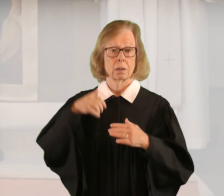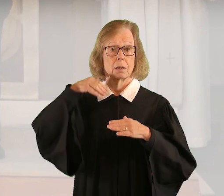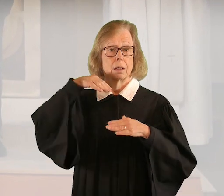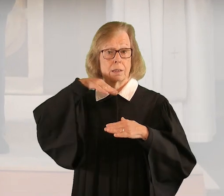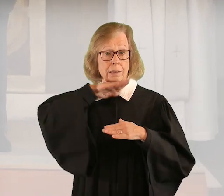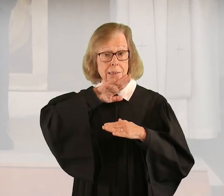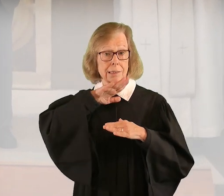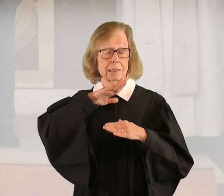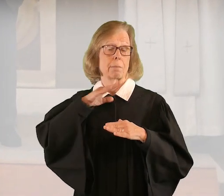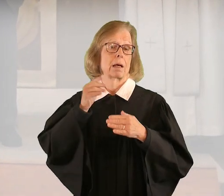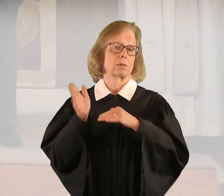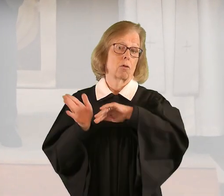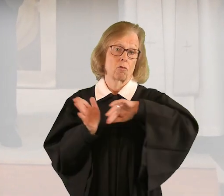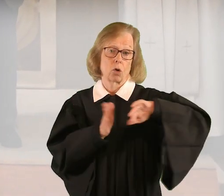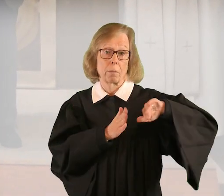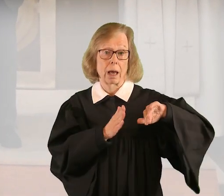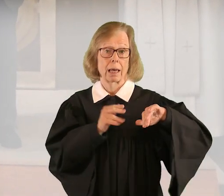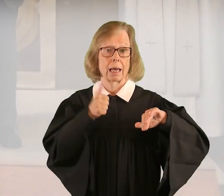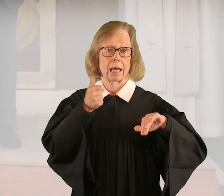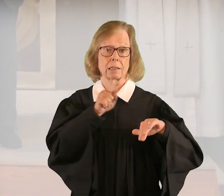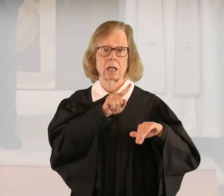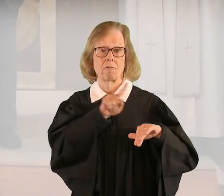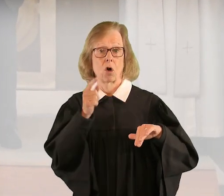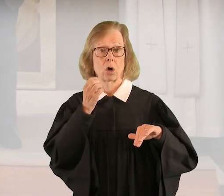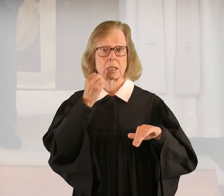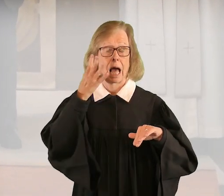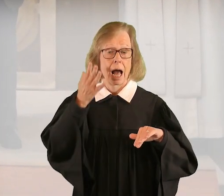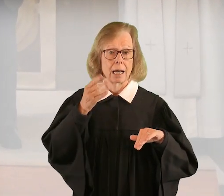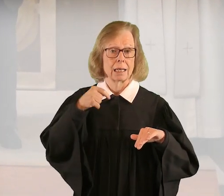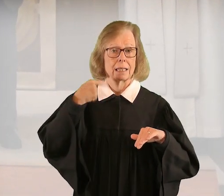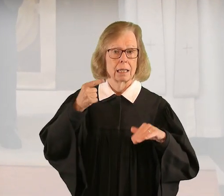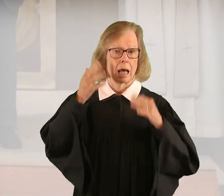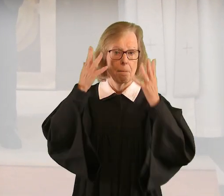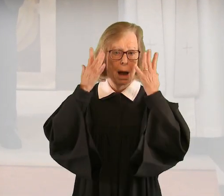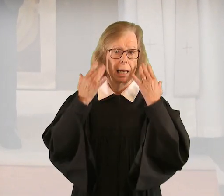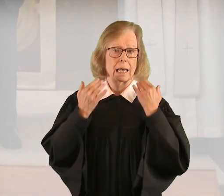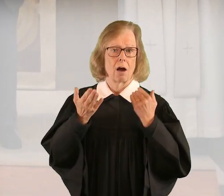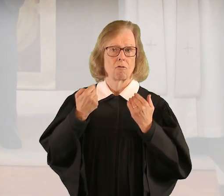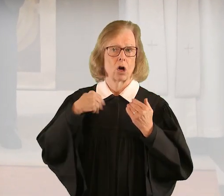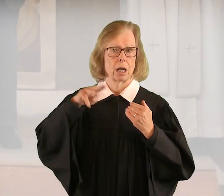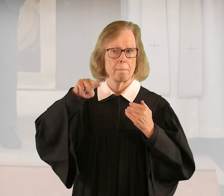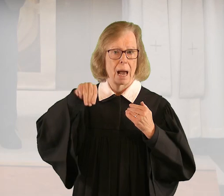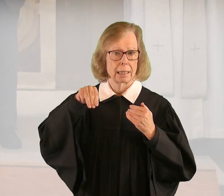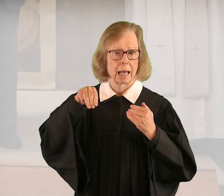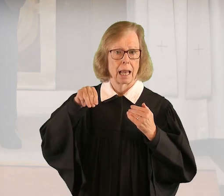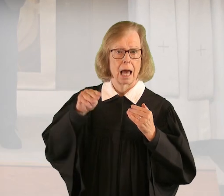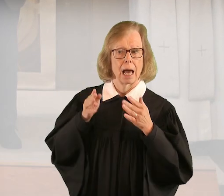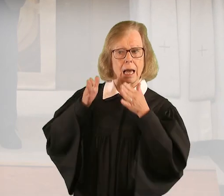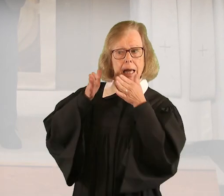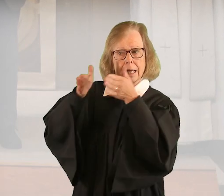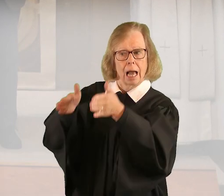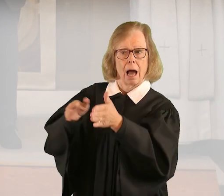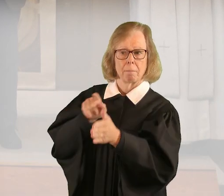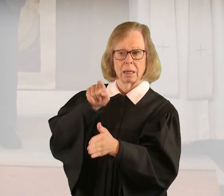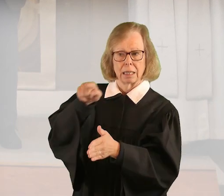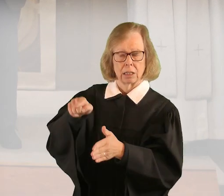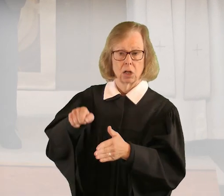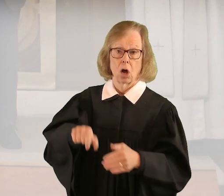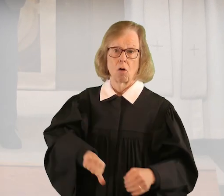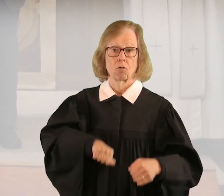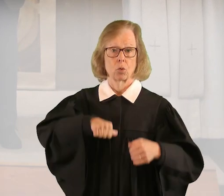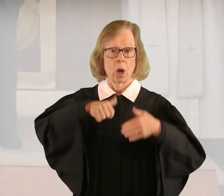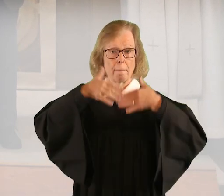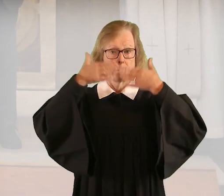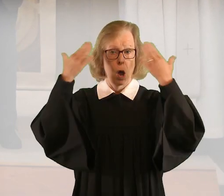Am ersten Wochentag nach dem Sabbat ging Maria von Magdala zum Grab. Es war früh am Morgen